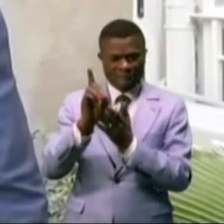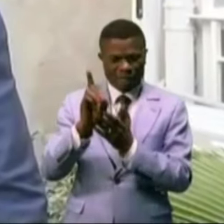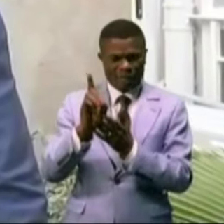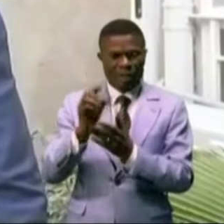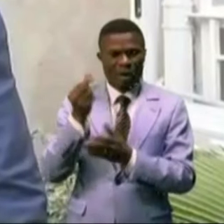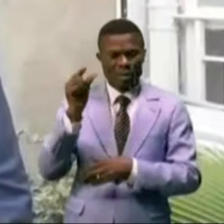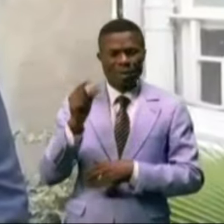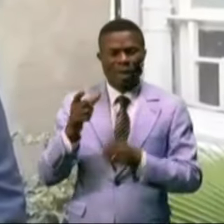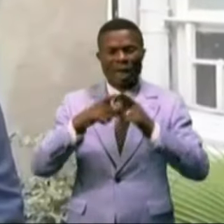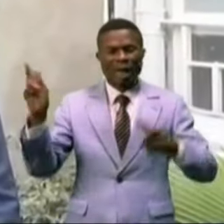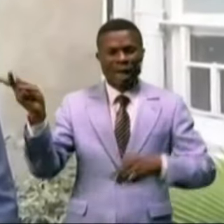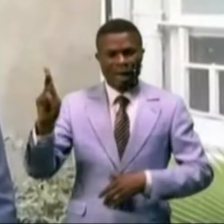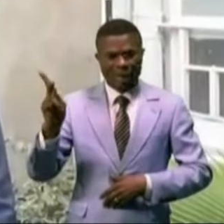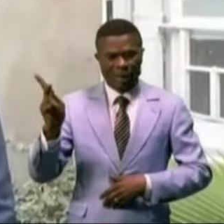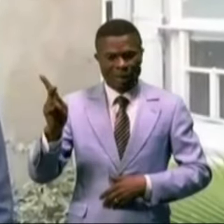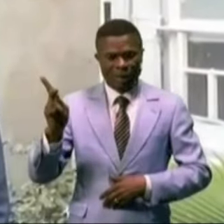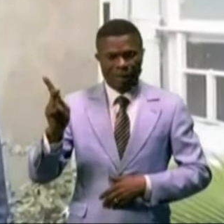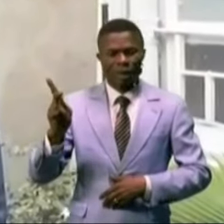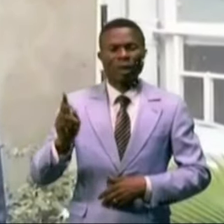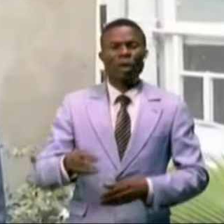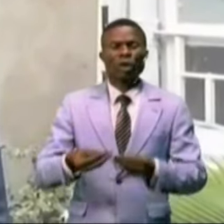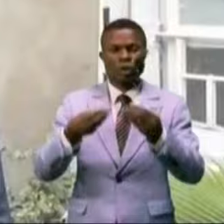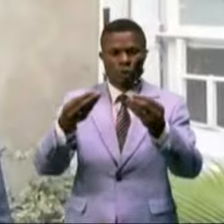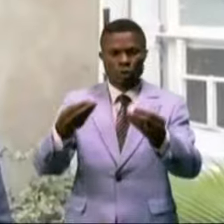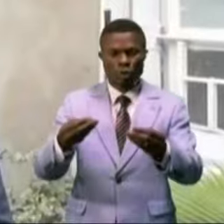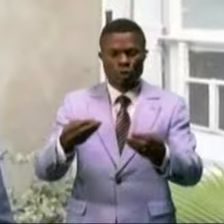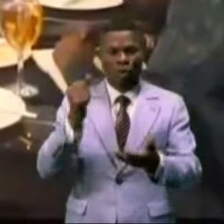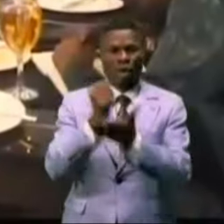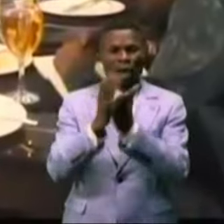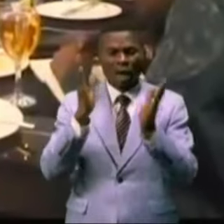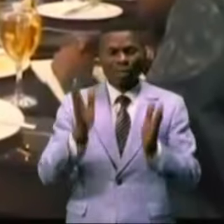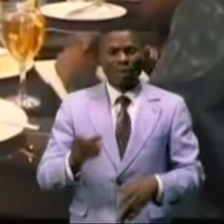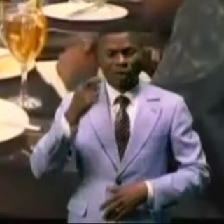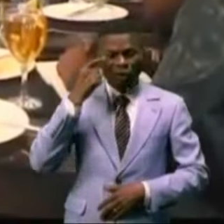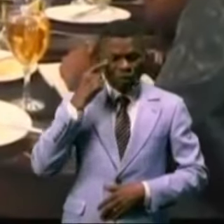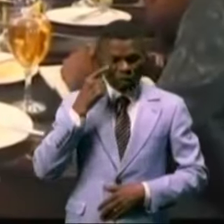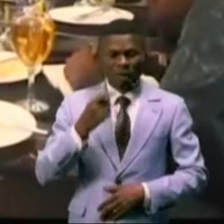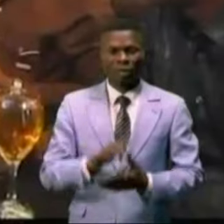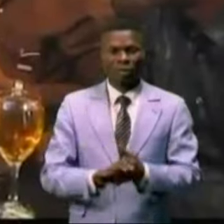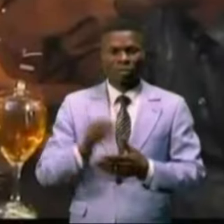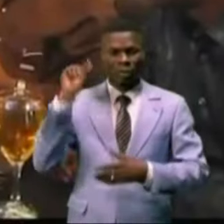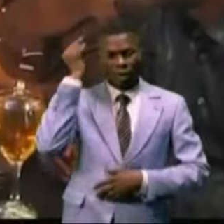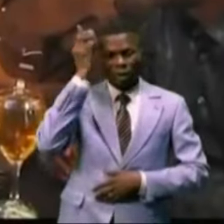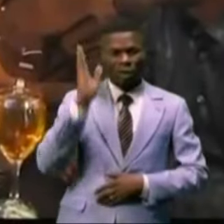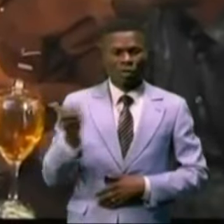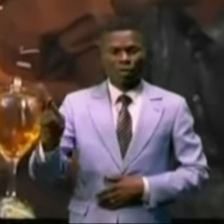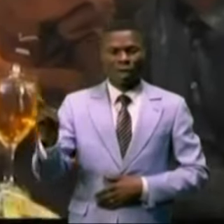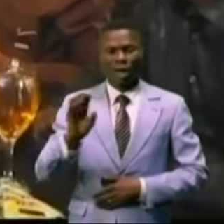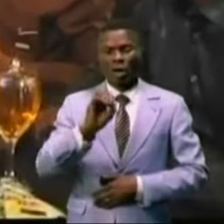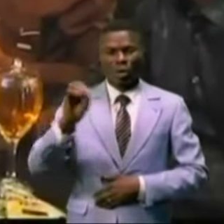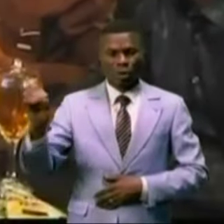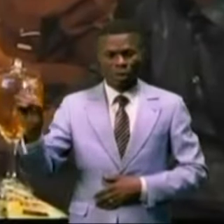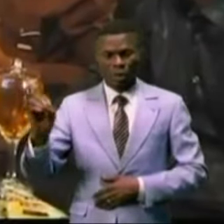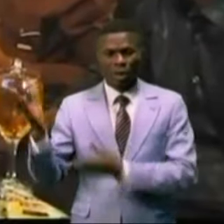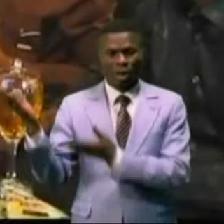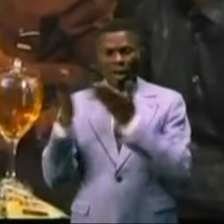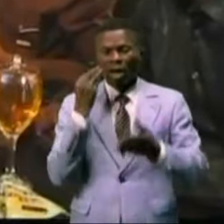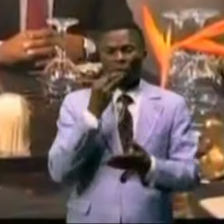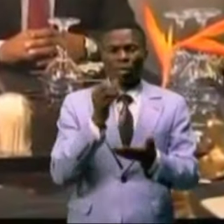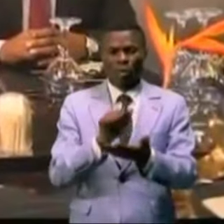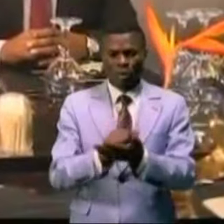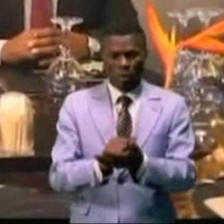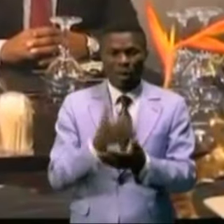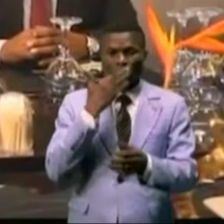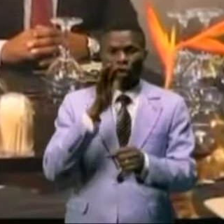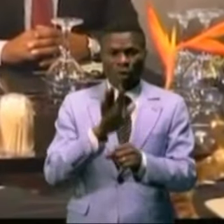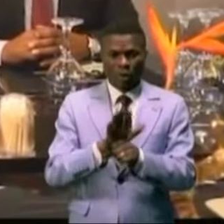Grand Kasaï vient d'être offerte par l'ambassadeur de Chine. Le gouverneur du Kasaï oriental, porte-parole de ses pairs,